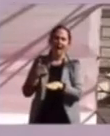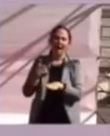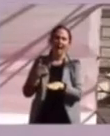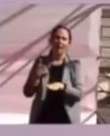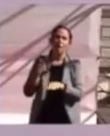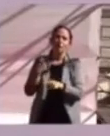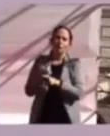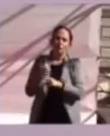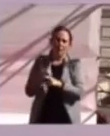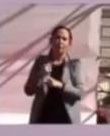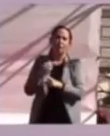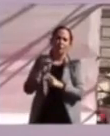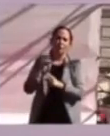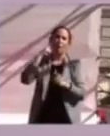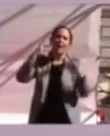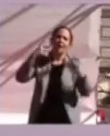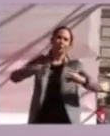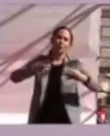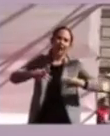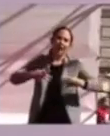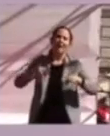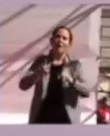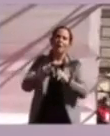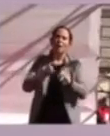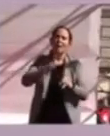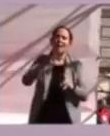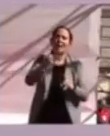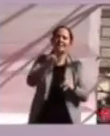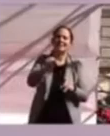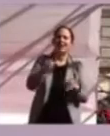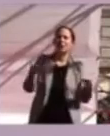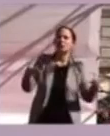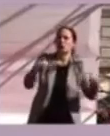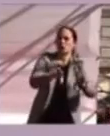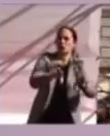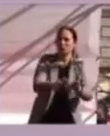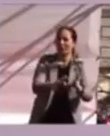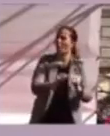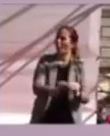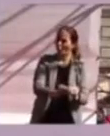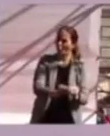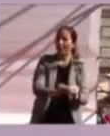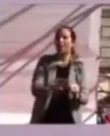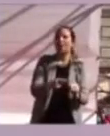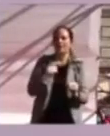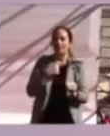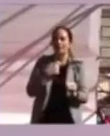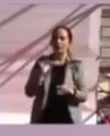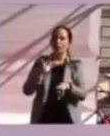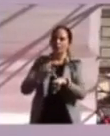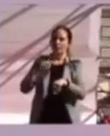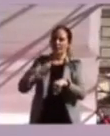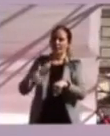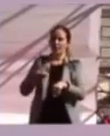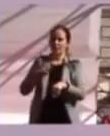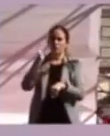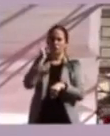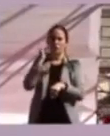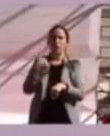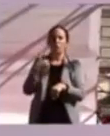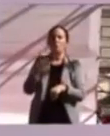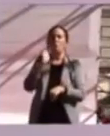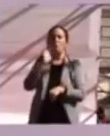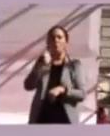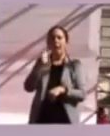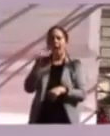le rsa voglio essere chiaro ho vissuto anche sulla mia pelle ho avuto purtroppo mio padre gli ultimi anni era demenza senile totale se